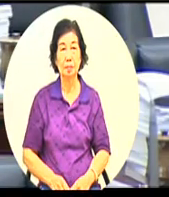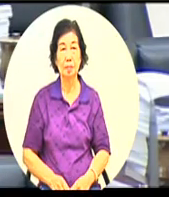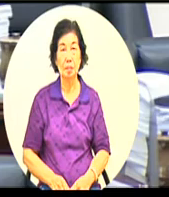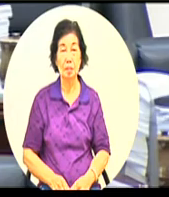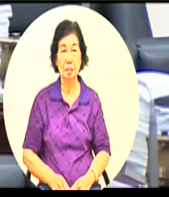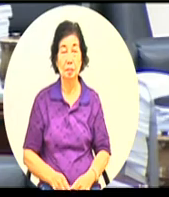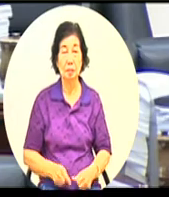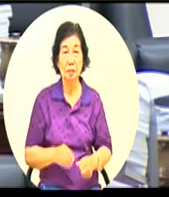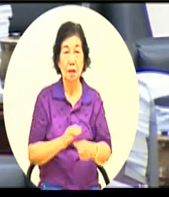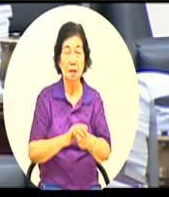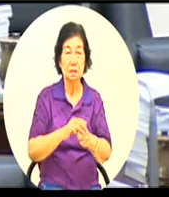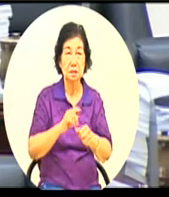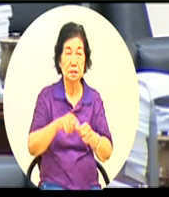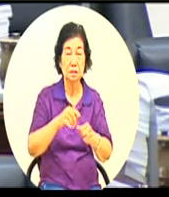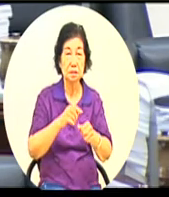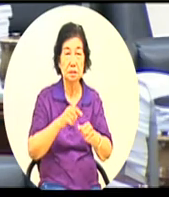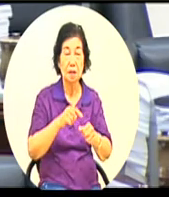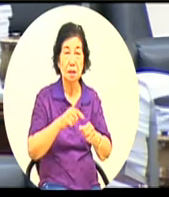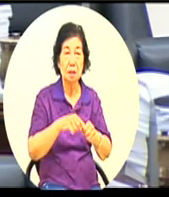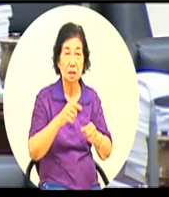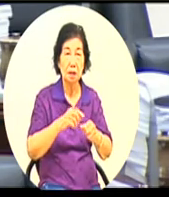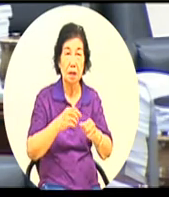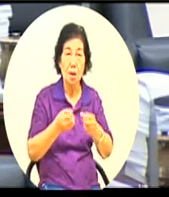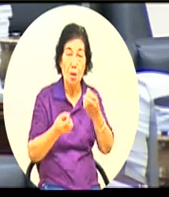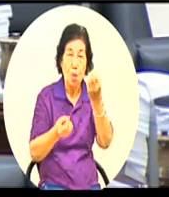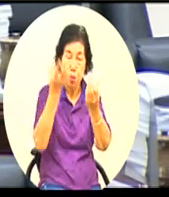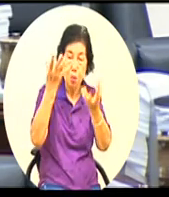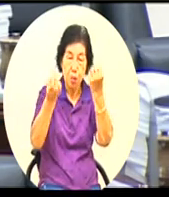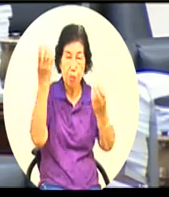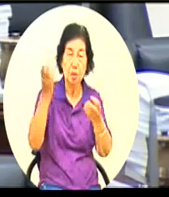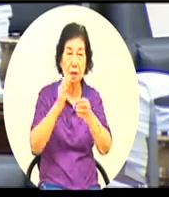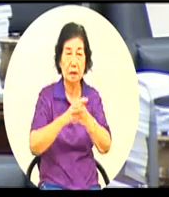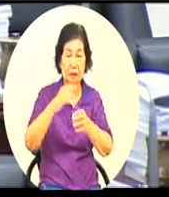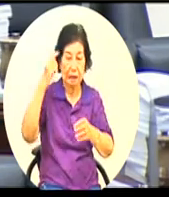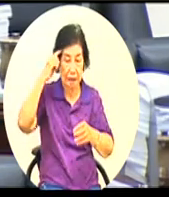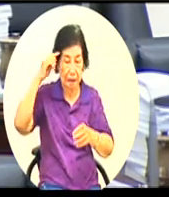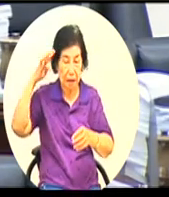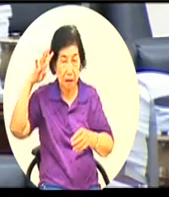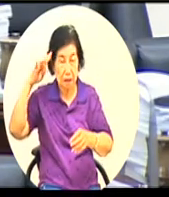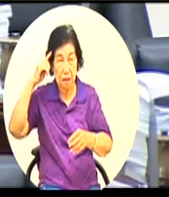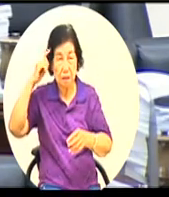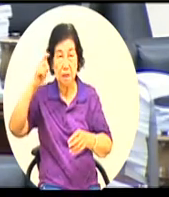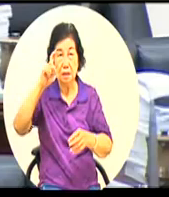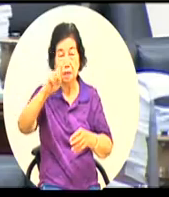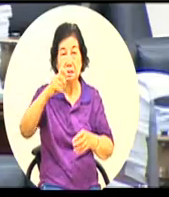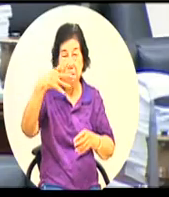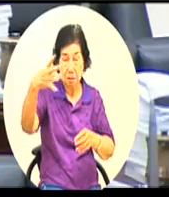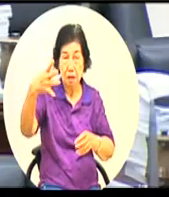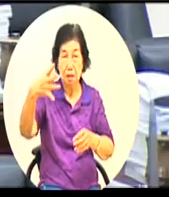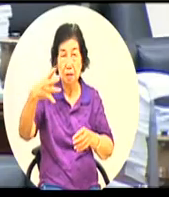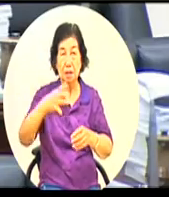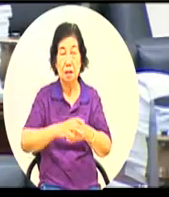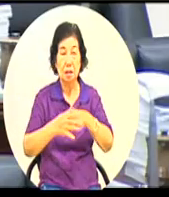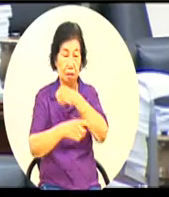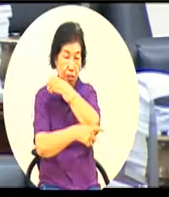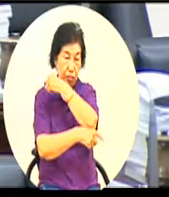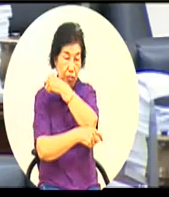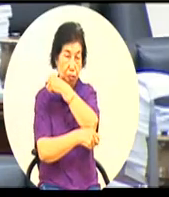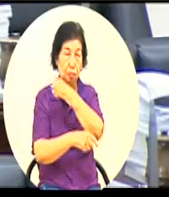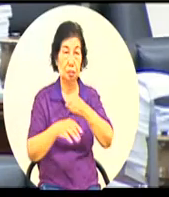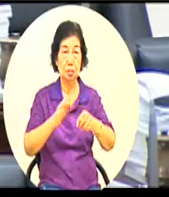放14日的烟火，上尾啊，一日讲放完，2017，